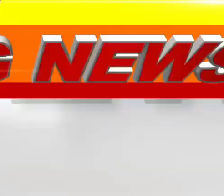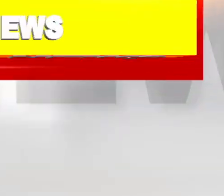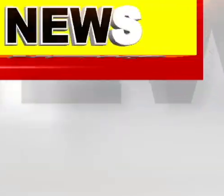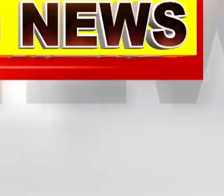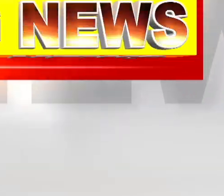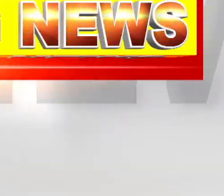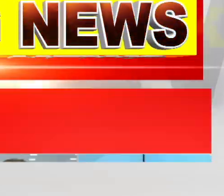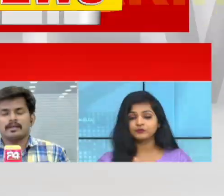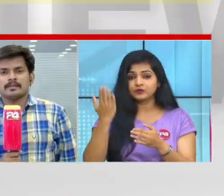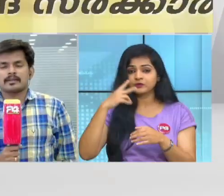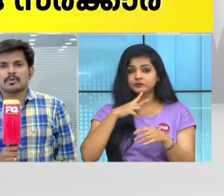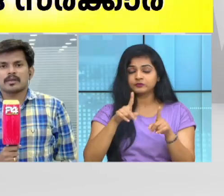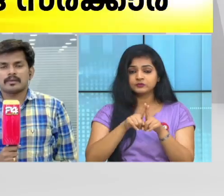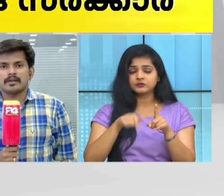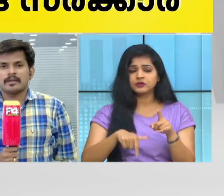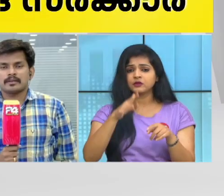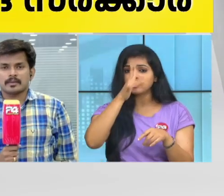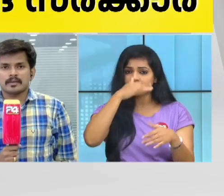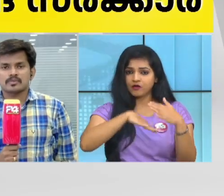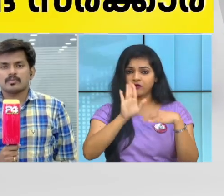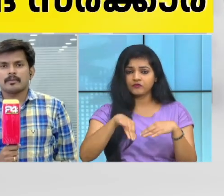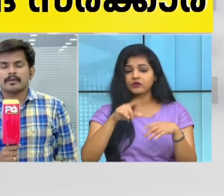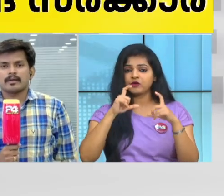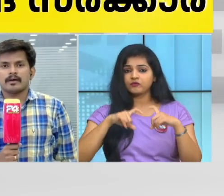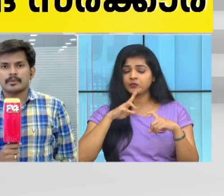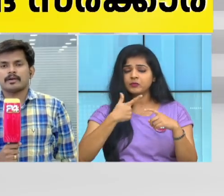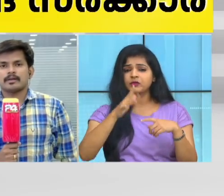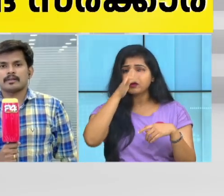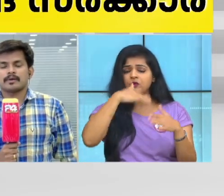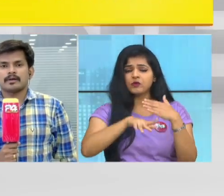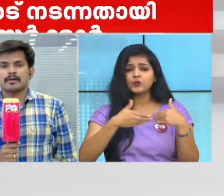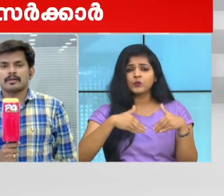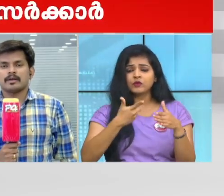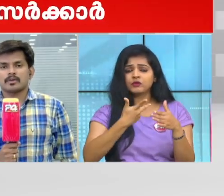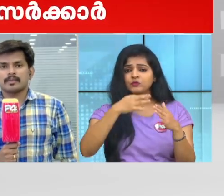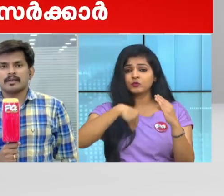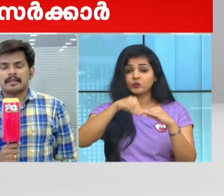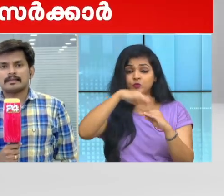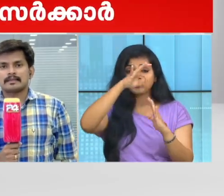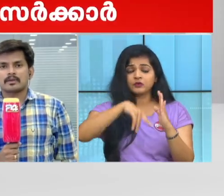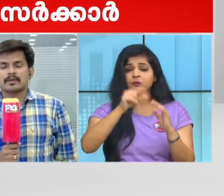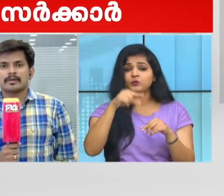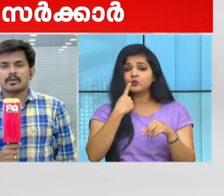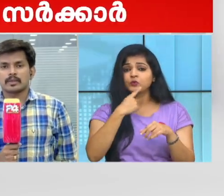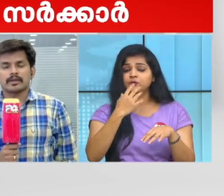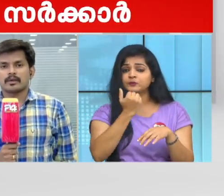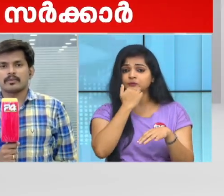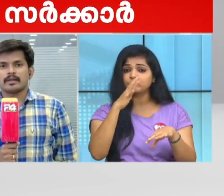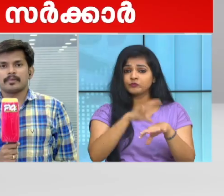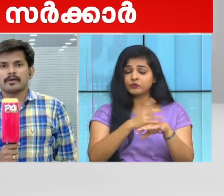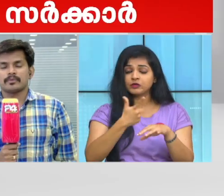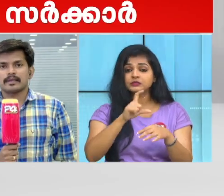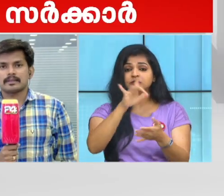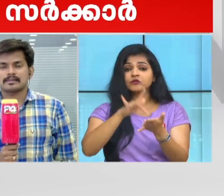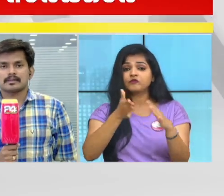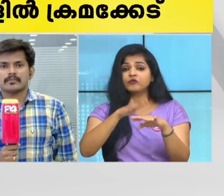റീജിത്ത് സൂചിപ്പിച്ച പോലെ തന്നെ ഏത് തരത്തിലുള്ള ക്രമക്കേട് സ്വഭാവം എങ്ങനെയാണ്, ആരൊക്കെയാണ് ഇതിൽ പങ്കാളികളായത്, അതോടൊപ്പം തന്നെ ഏത് കേന്ദ്രങ്ങളിലുള്ള ക്രമക്കേട് തുടങ്ങിയ കാര്യങ്ങളൊന്നും തന്നെ